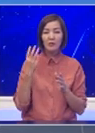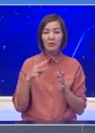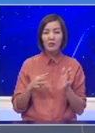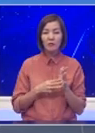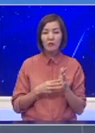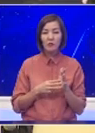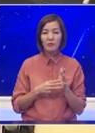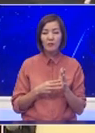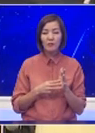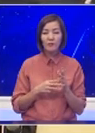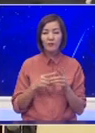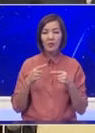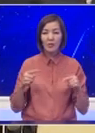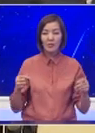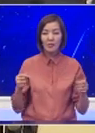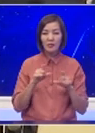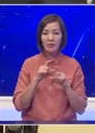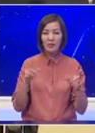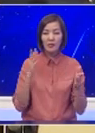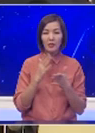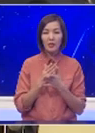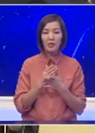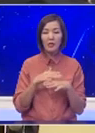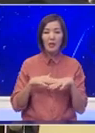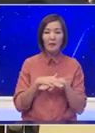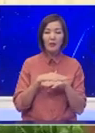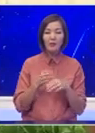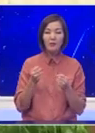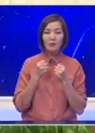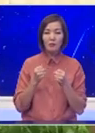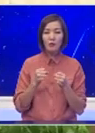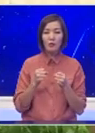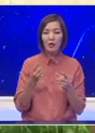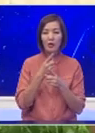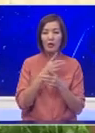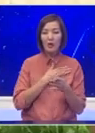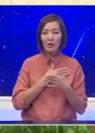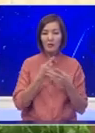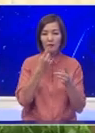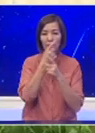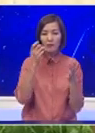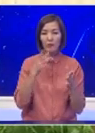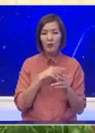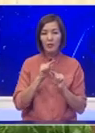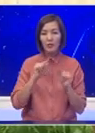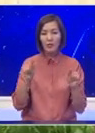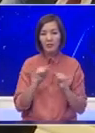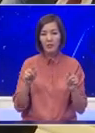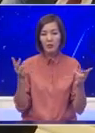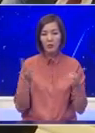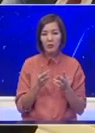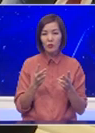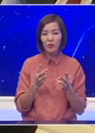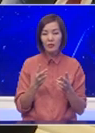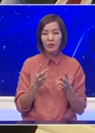238 паскостных сооружений. Работа по дальнейшему развитию массового спорта, активной популяризации спорта в сельской местности, а также по улучшению показателей